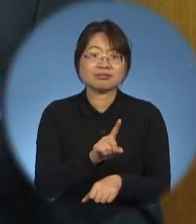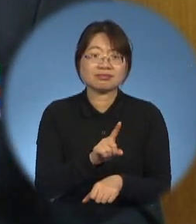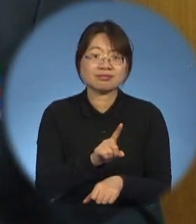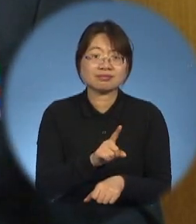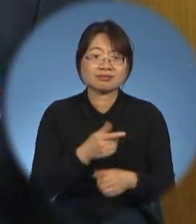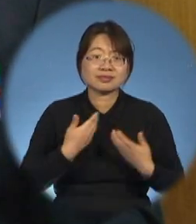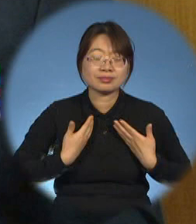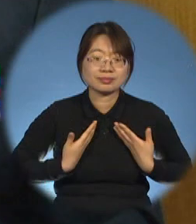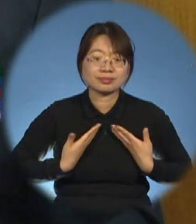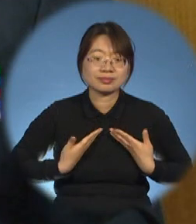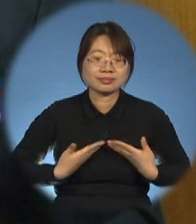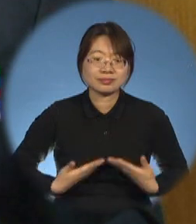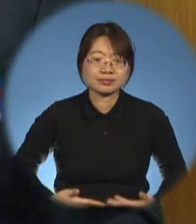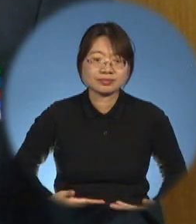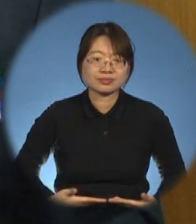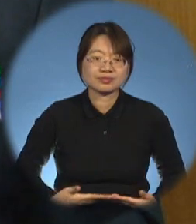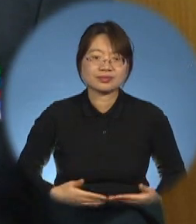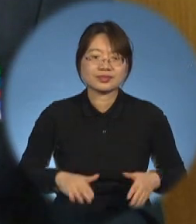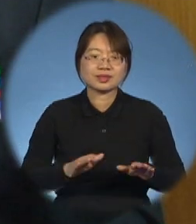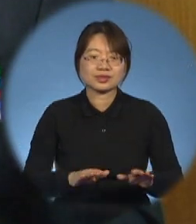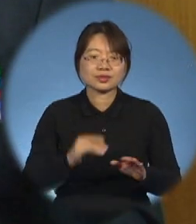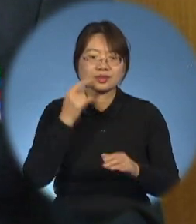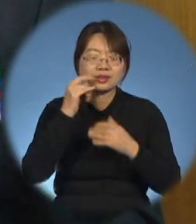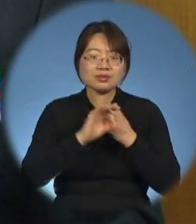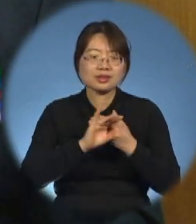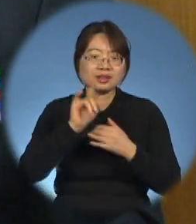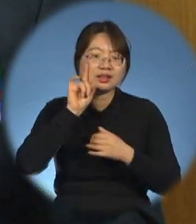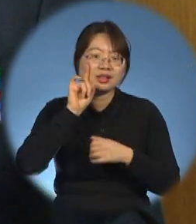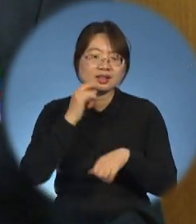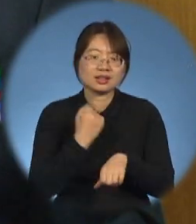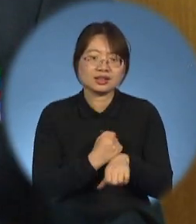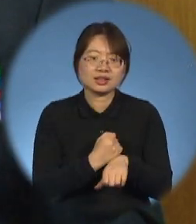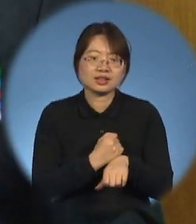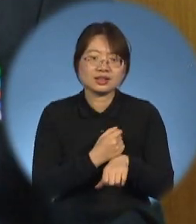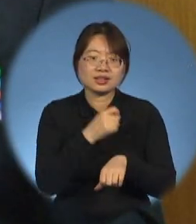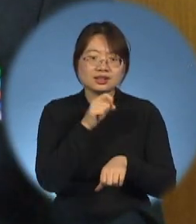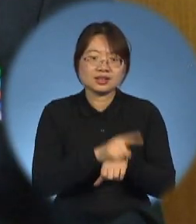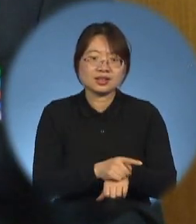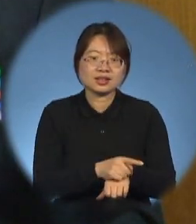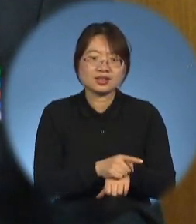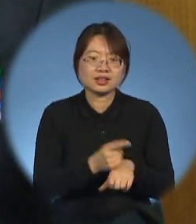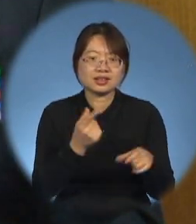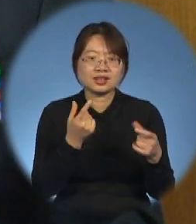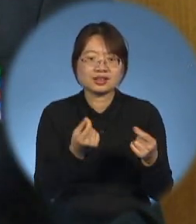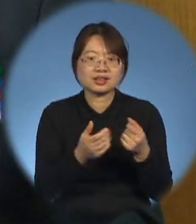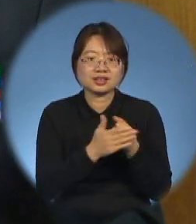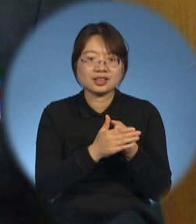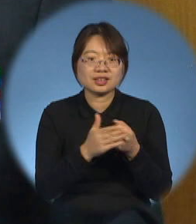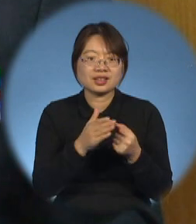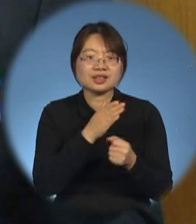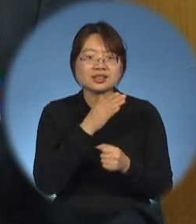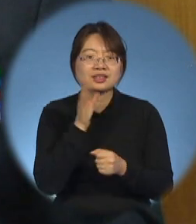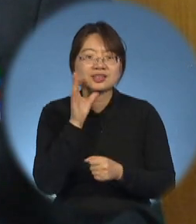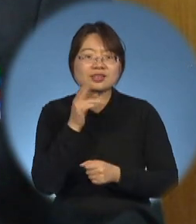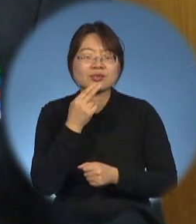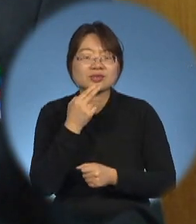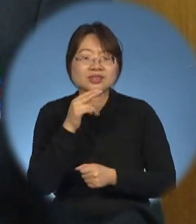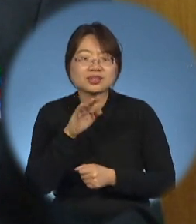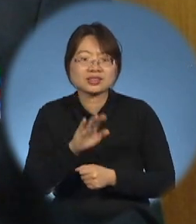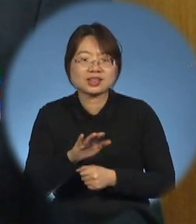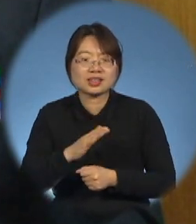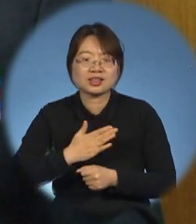# 후라 시 어 언 얼음 머더 먼데 화제 그릇은 게 이게 썩 괜찮으신 게 안내를 보신 뒤